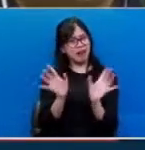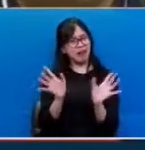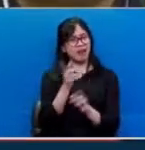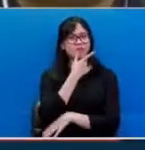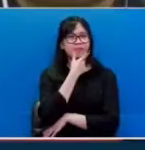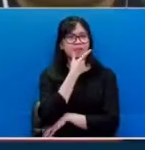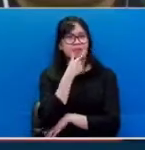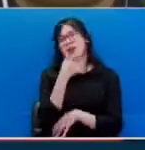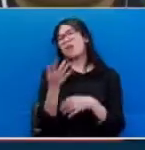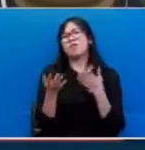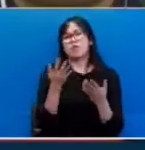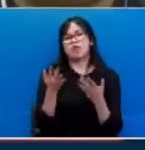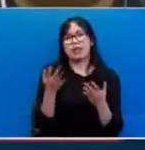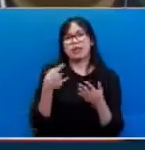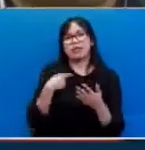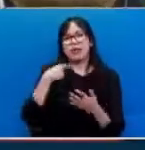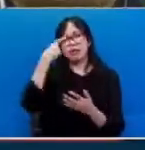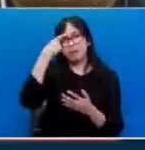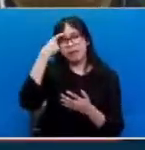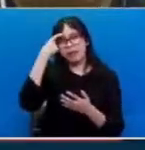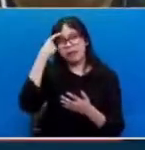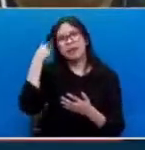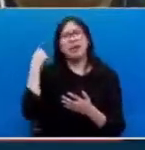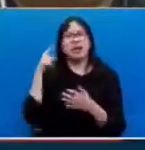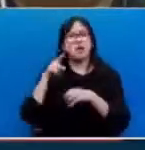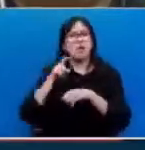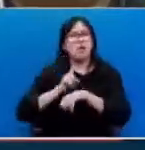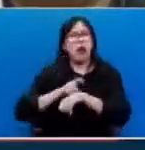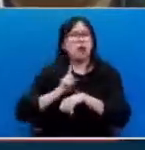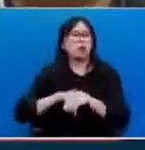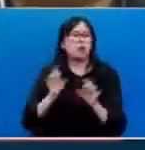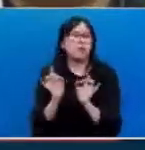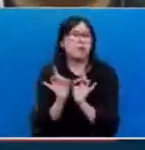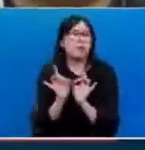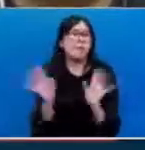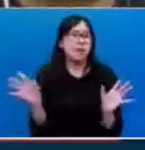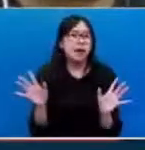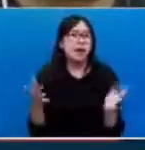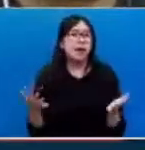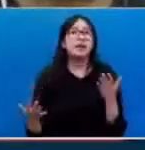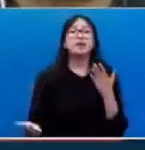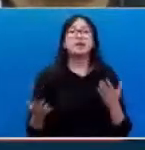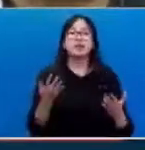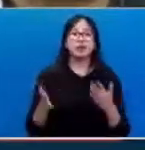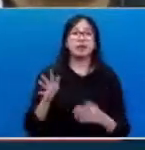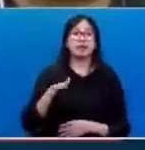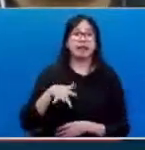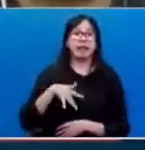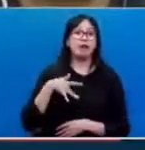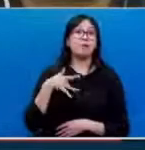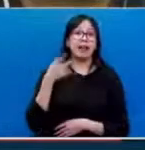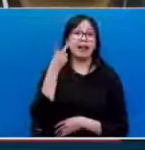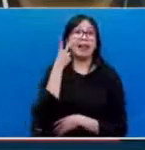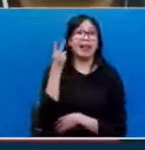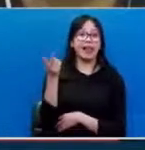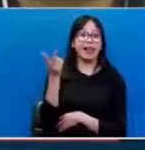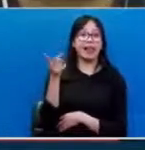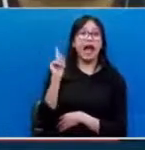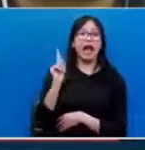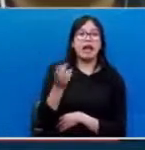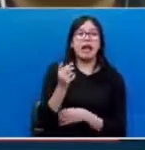dan waktunya ee sudah habis ya oke sudah habis atau mungkin E saya saya merasa ya bahwa ada